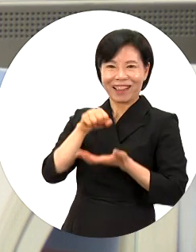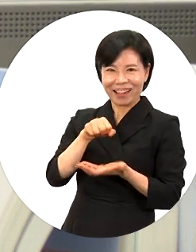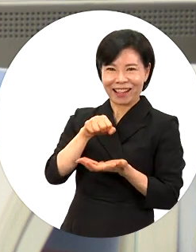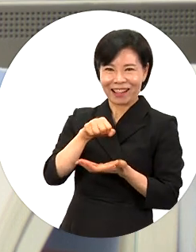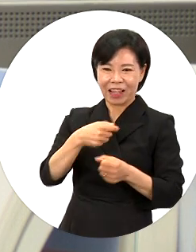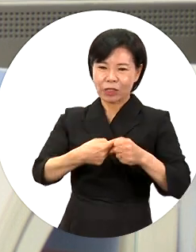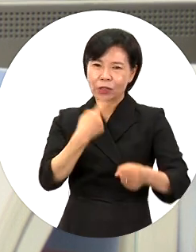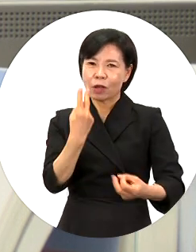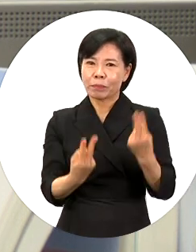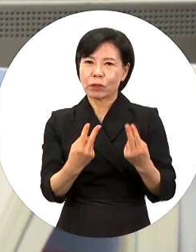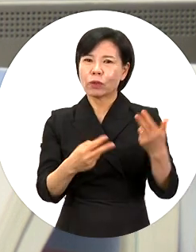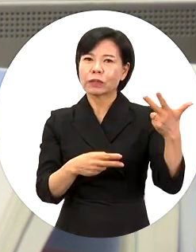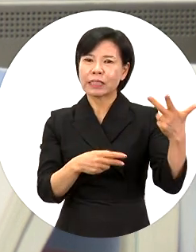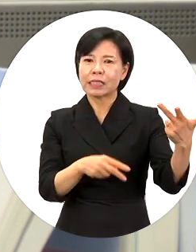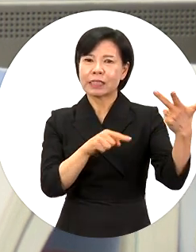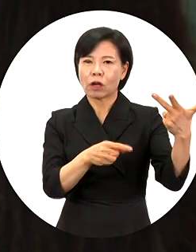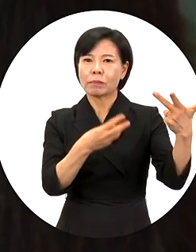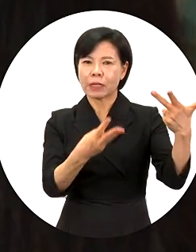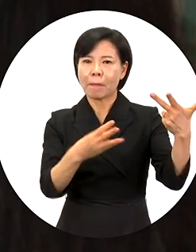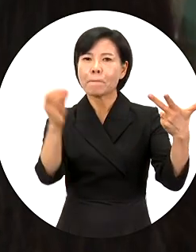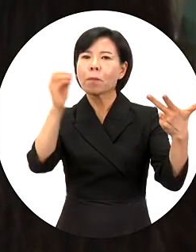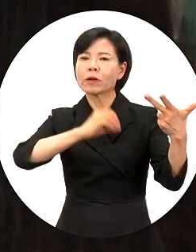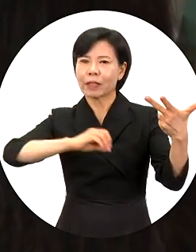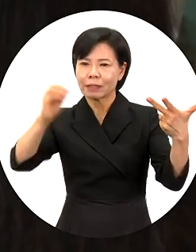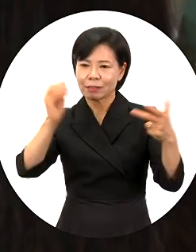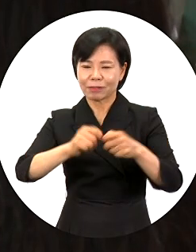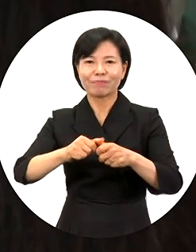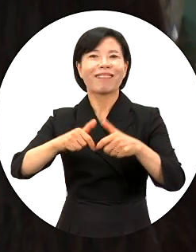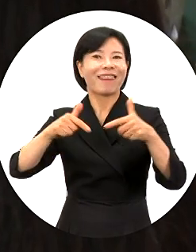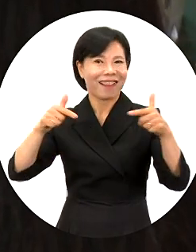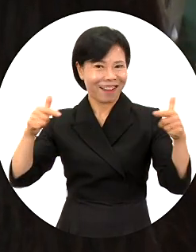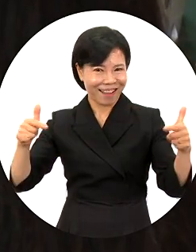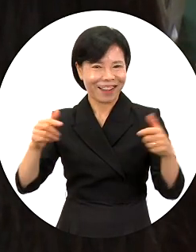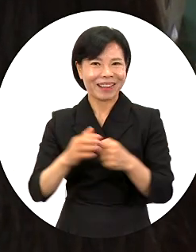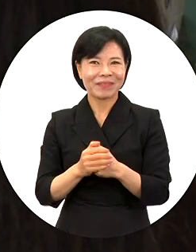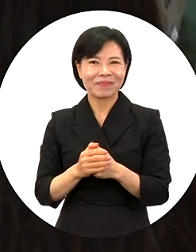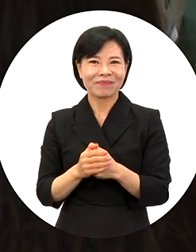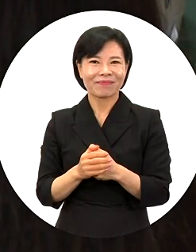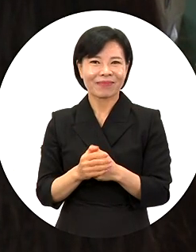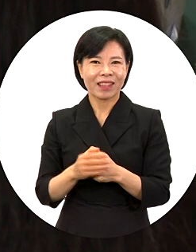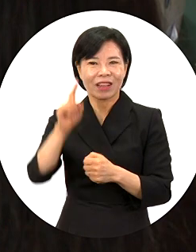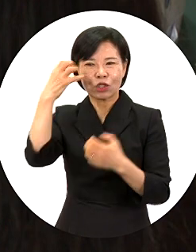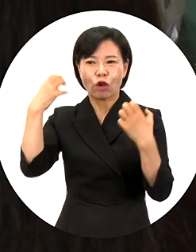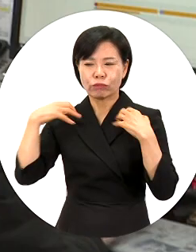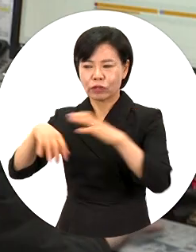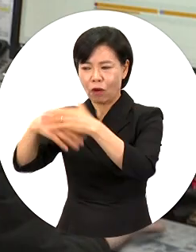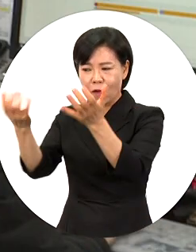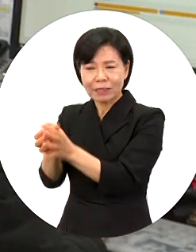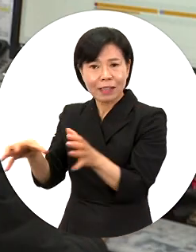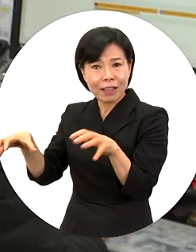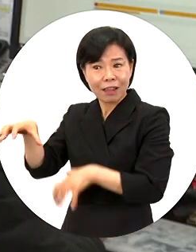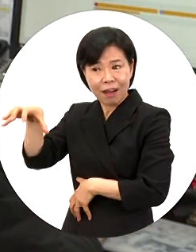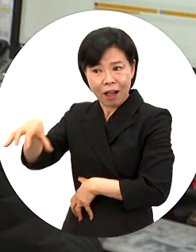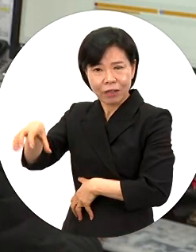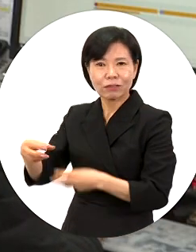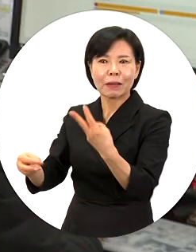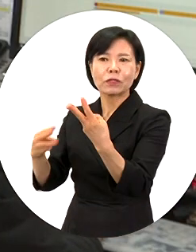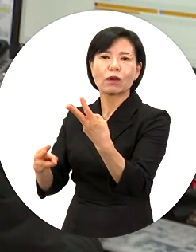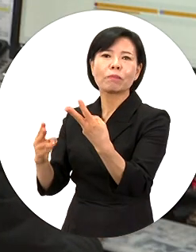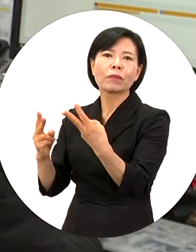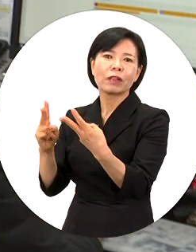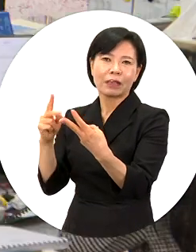확보했는데요. 전년 대비 7.3%인 1,344억 원 증가하고 정부의 전체 예산